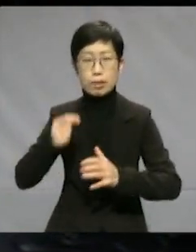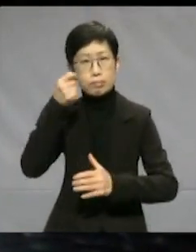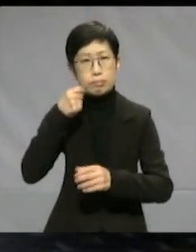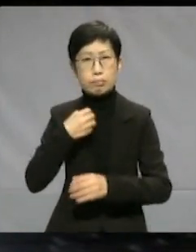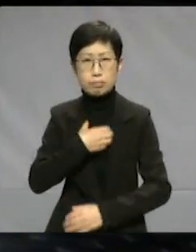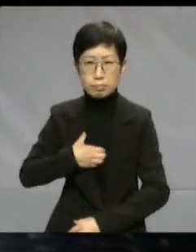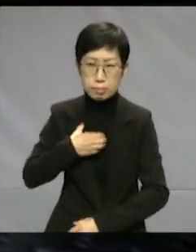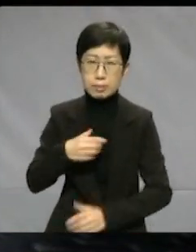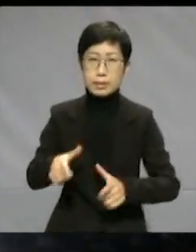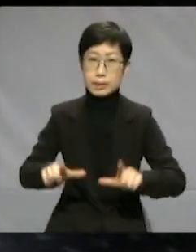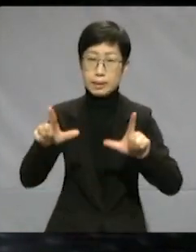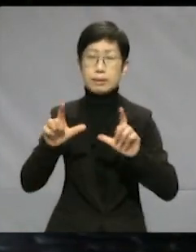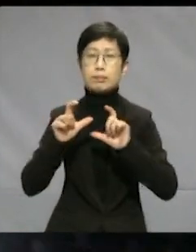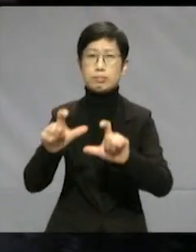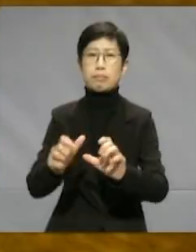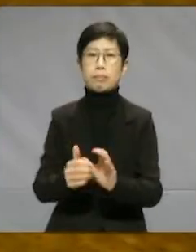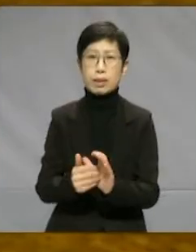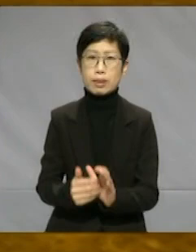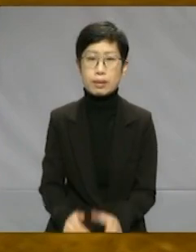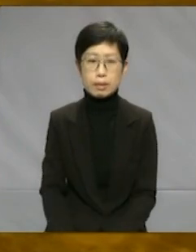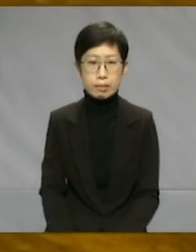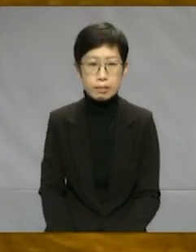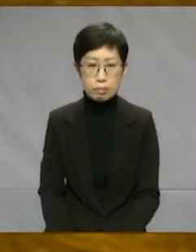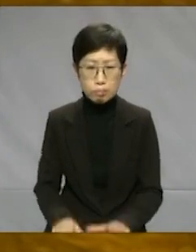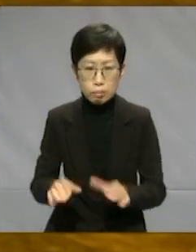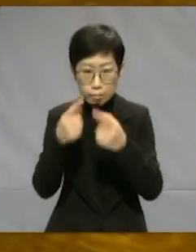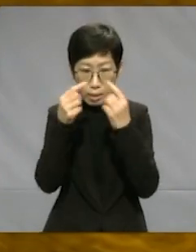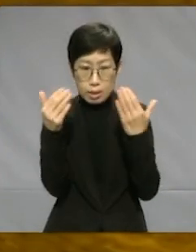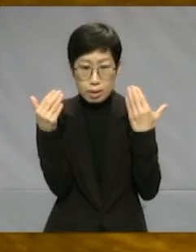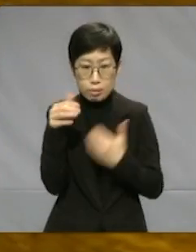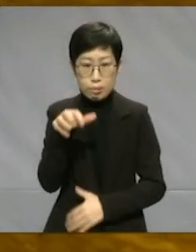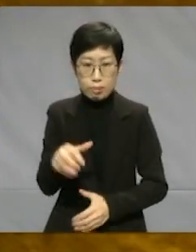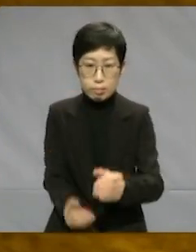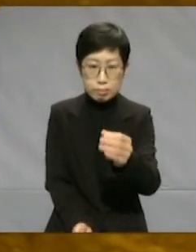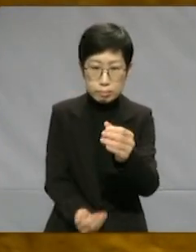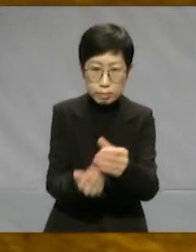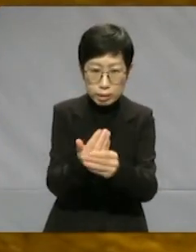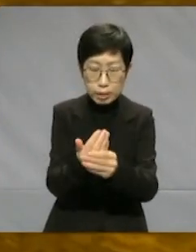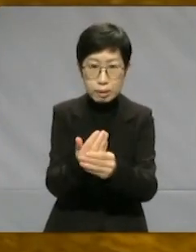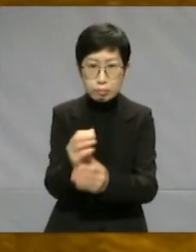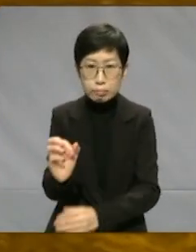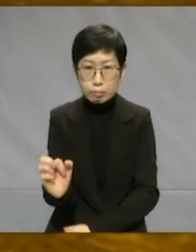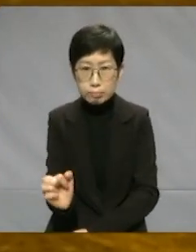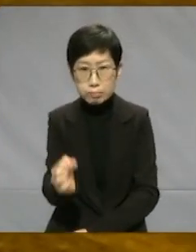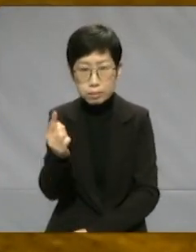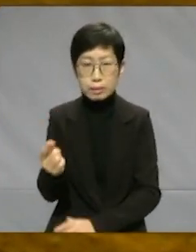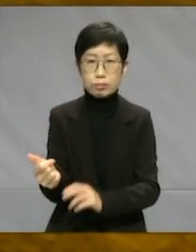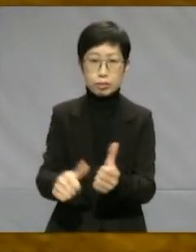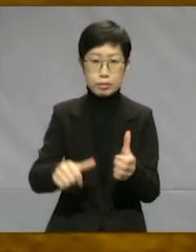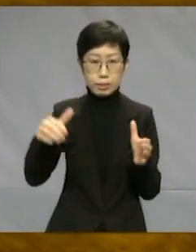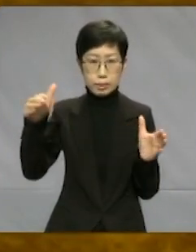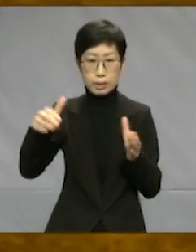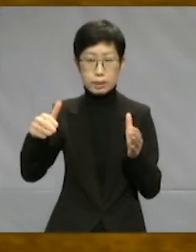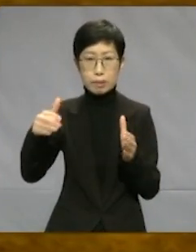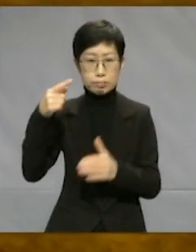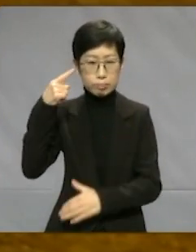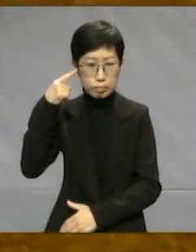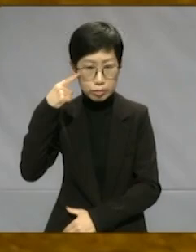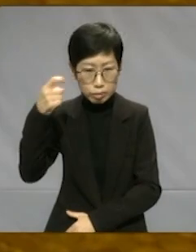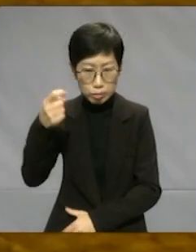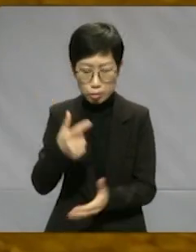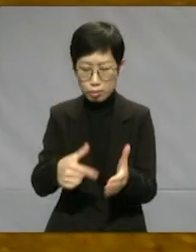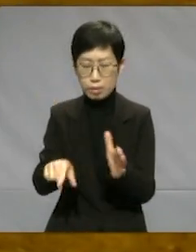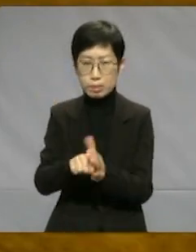날로 선포했습니다. I came here because I wanted to light a candle in memory